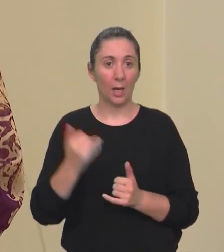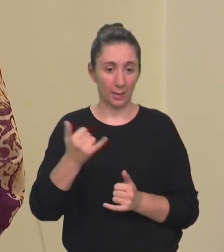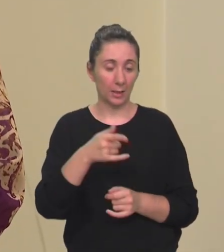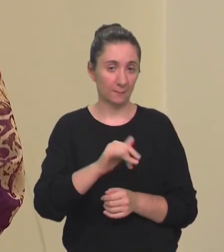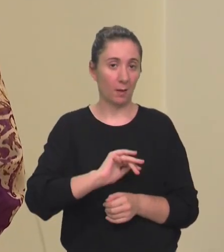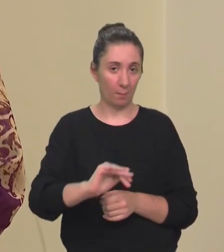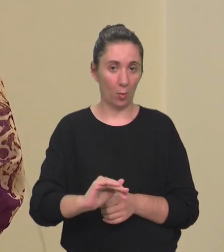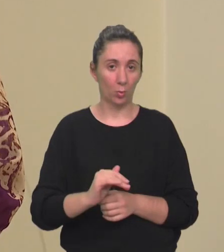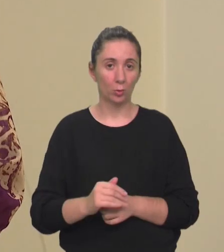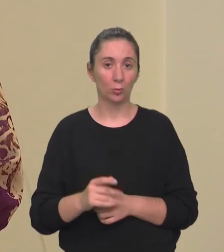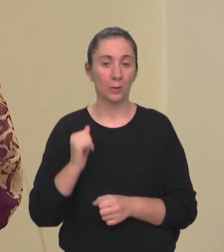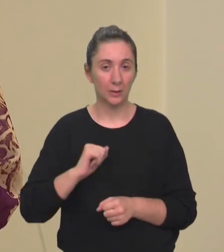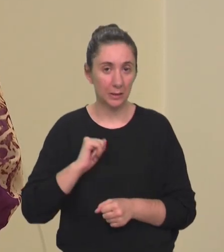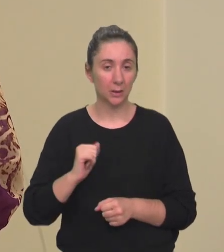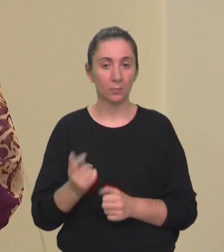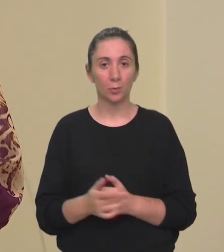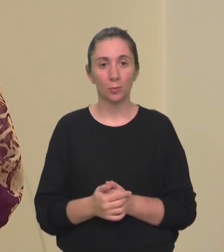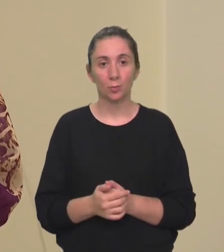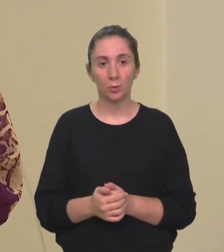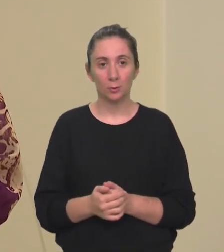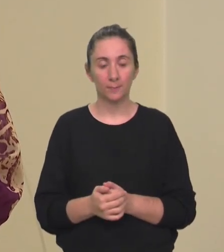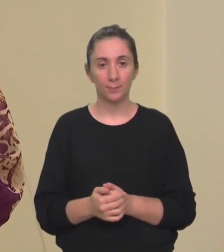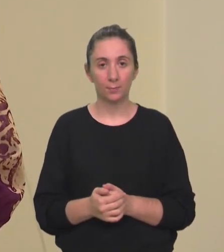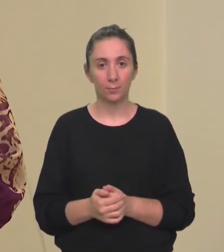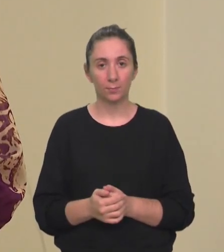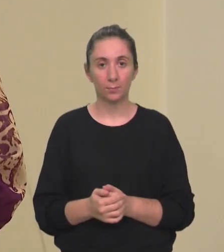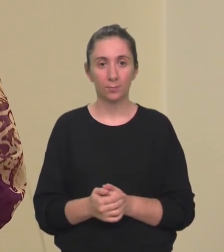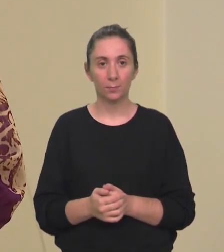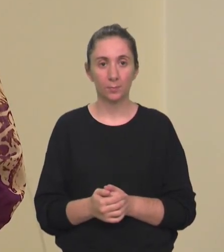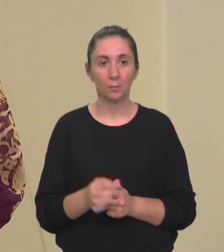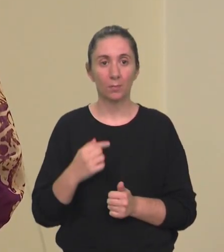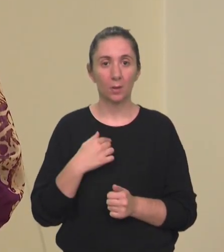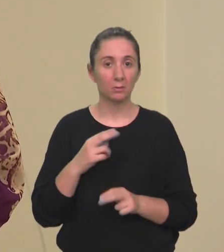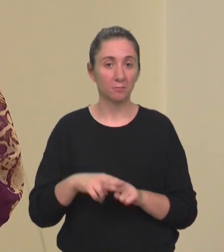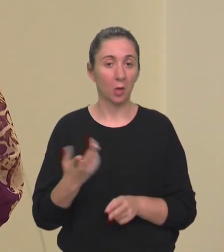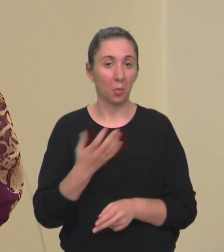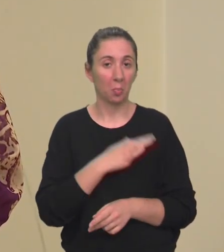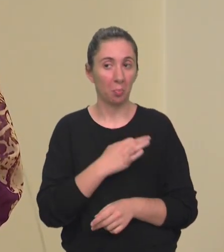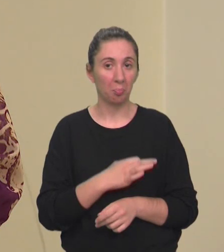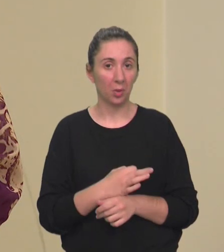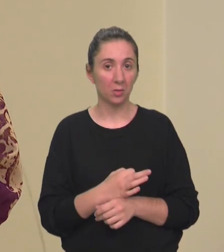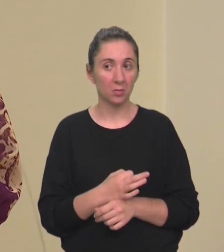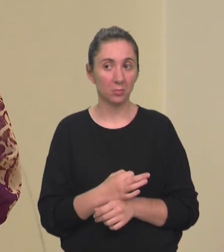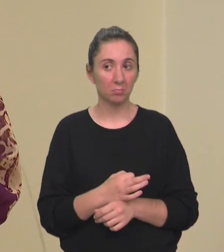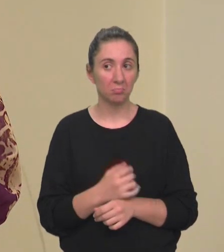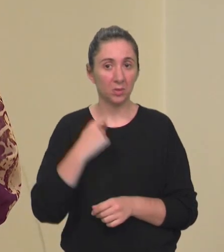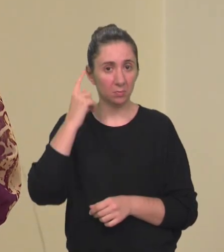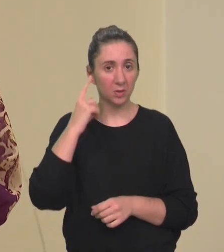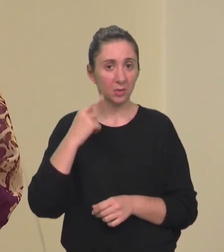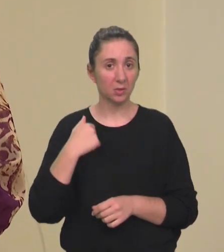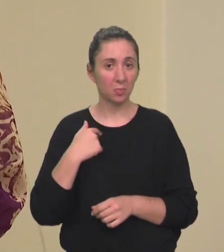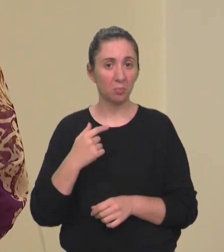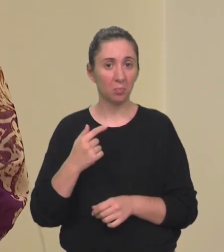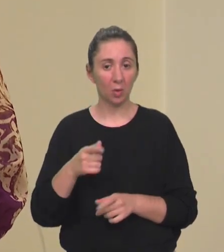danas, tište i muče. I da ja sam zaista kao predsjednica mislila da smo mi već